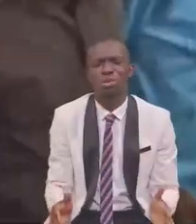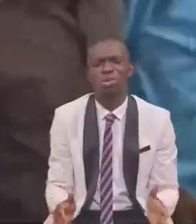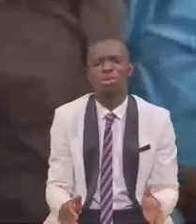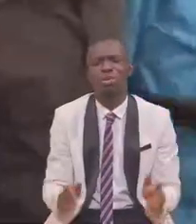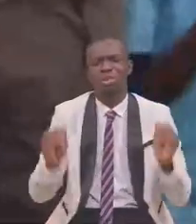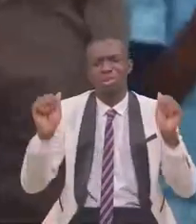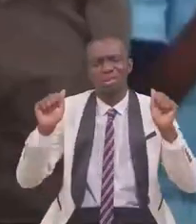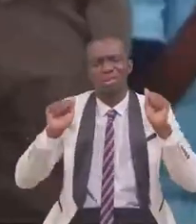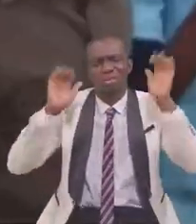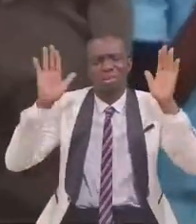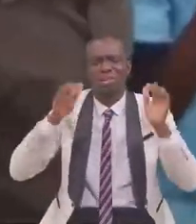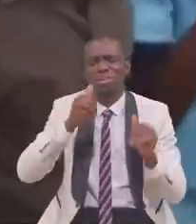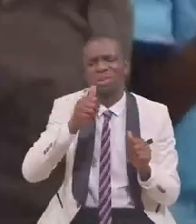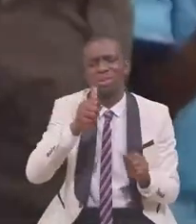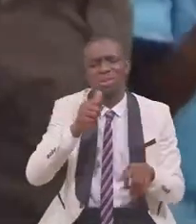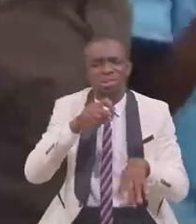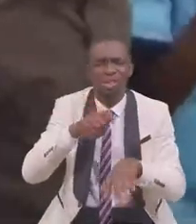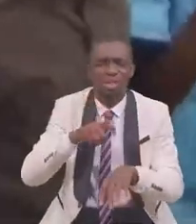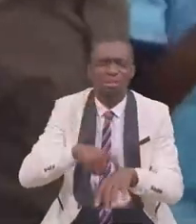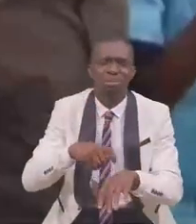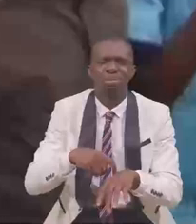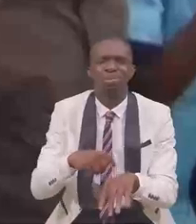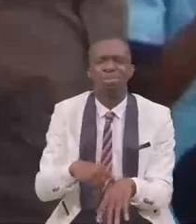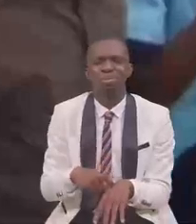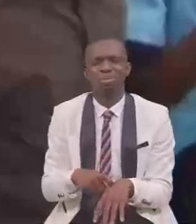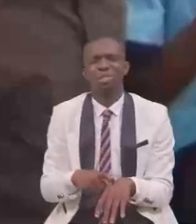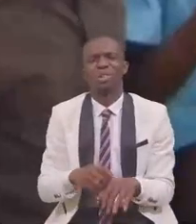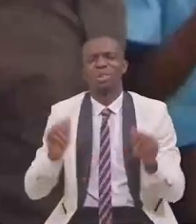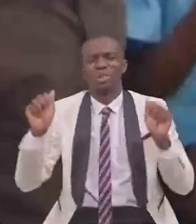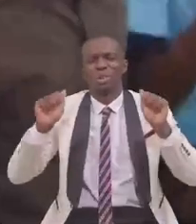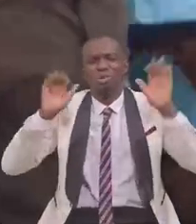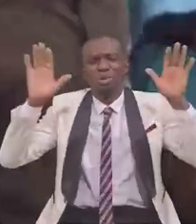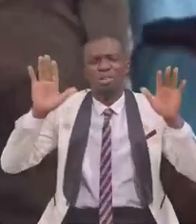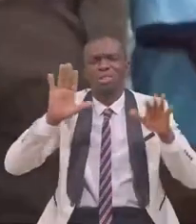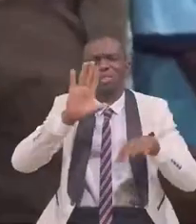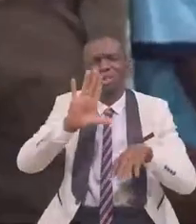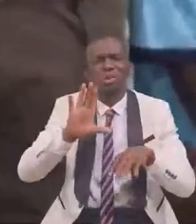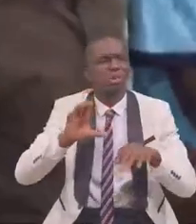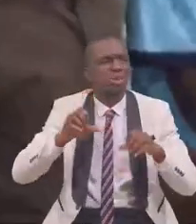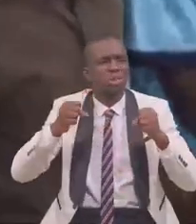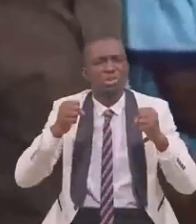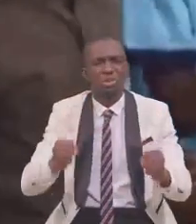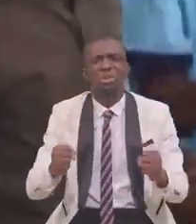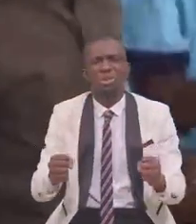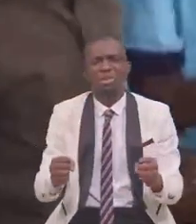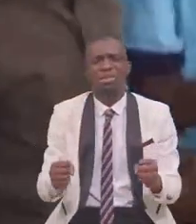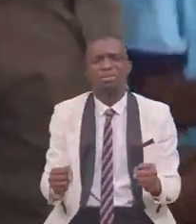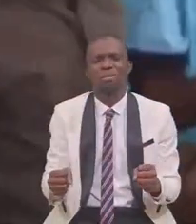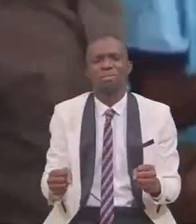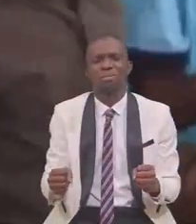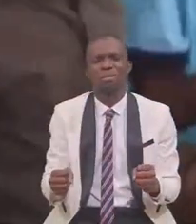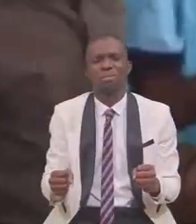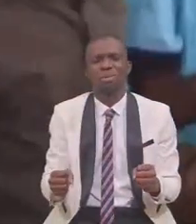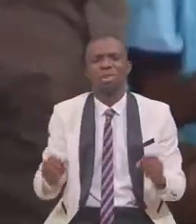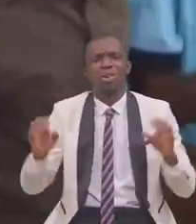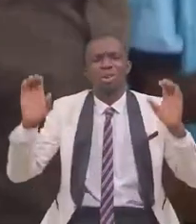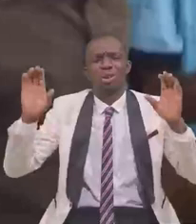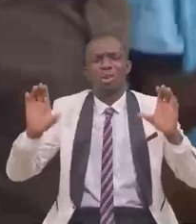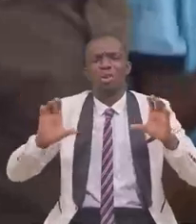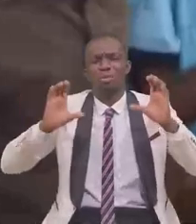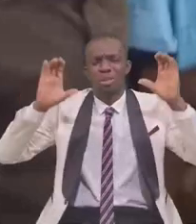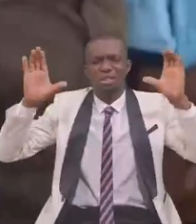Remettez votre temps entre les mains du Seigneur. Sacrifiez votre force. Sacrifiez